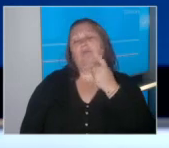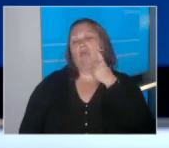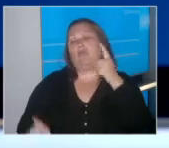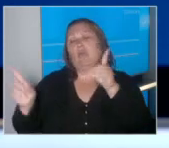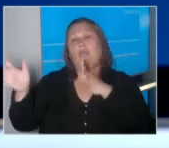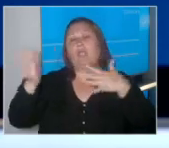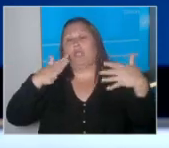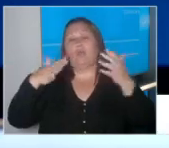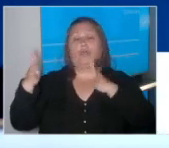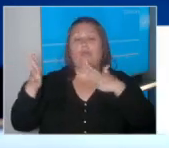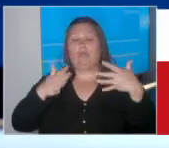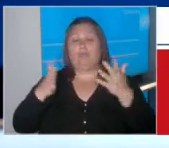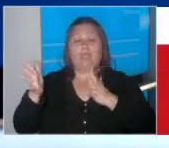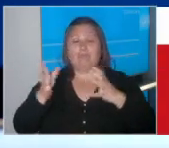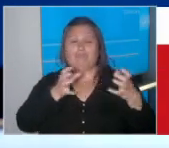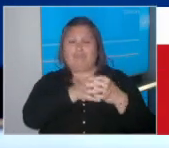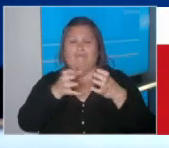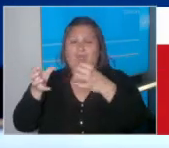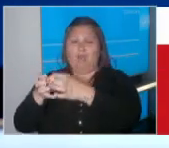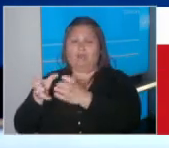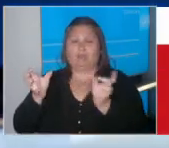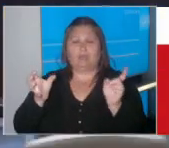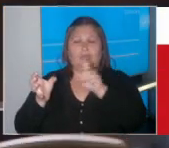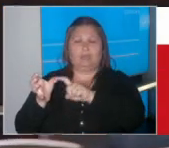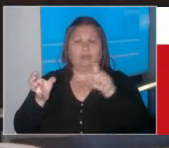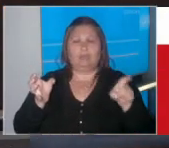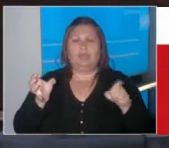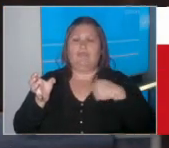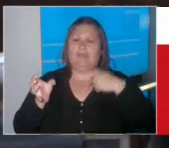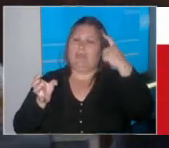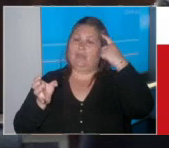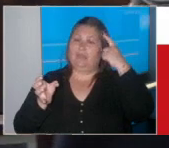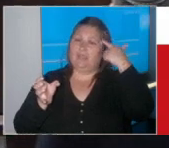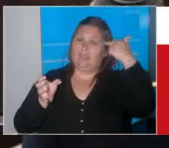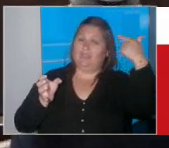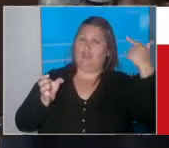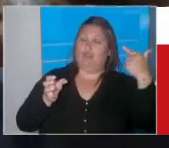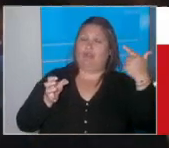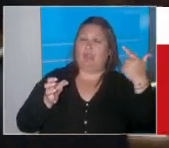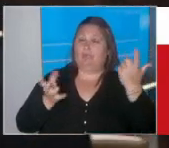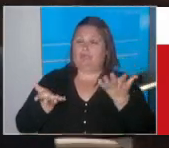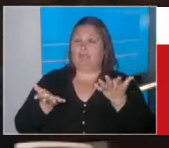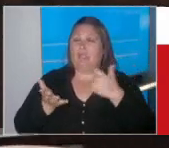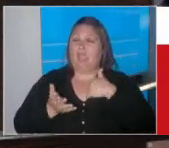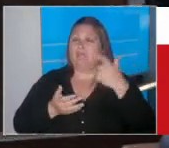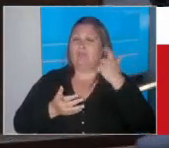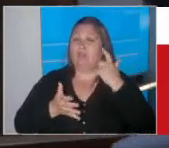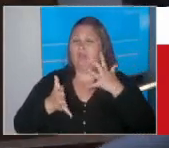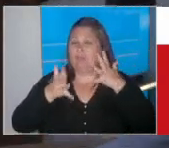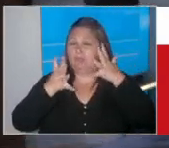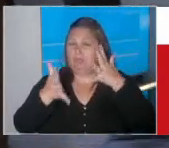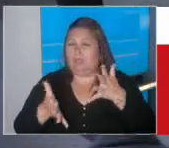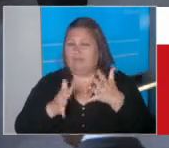נקרא לזה, בין מפלגות, וגם במקרה של כהנא זה יותר בולט, גם בין אידיאולוגיות במידה. היינו שומעים אותו הרבה יותר תקיף לימין עד